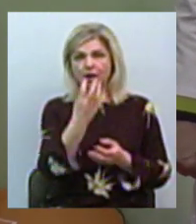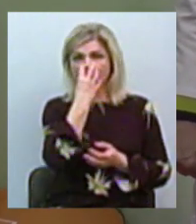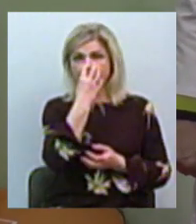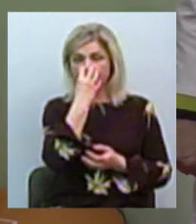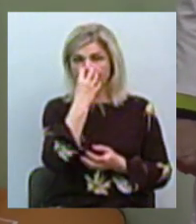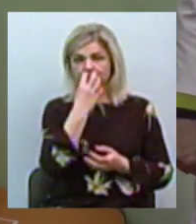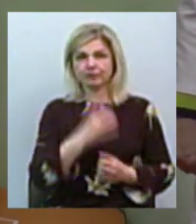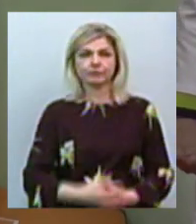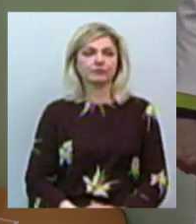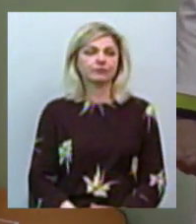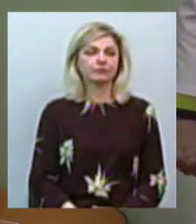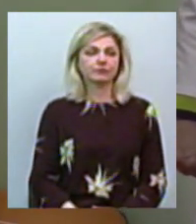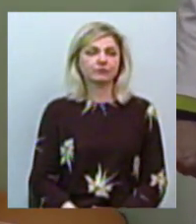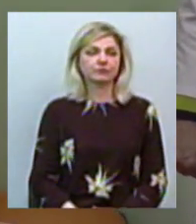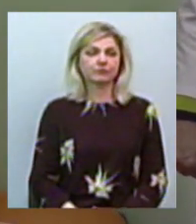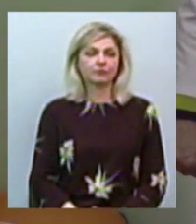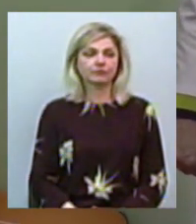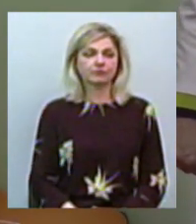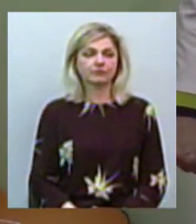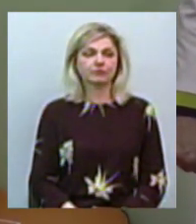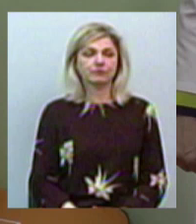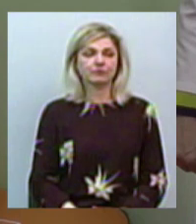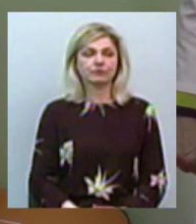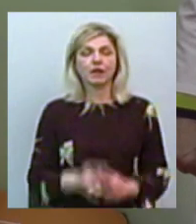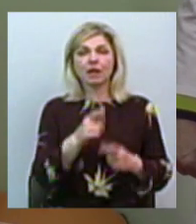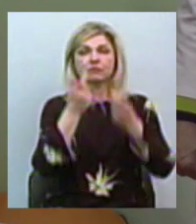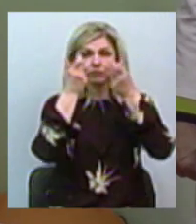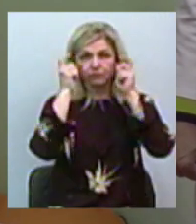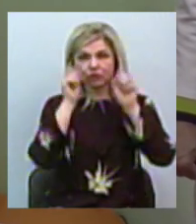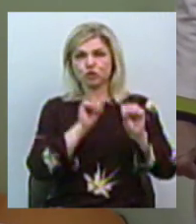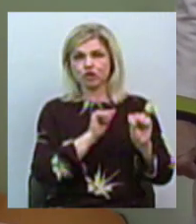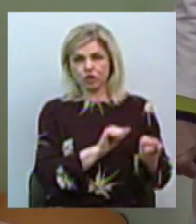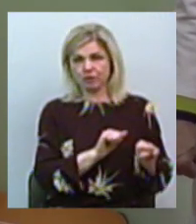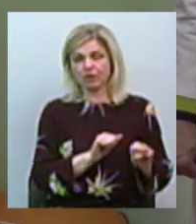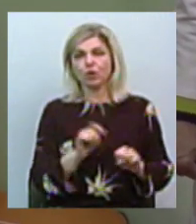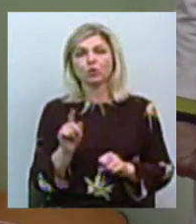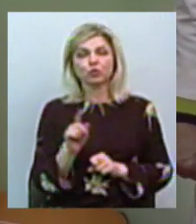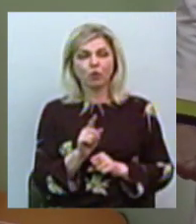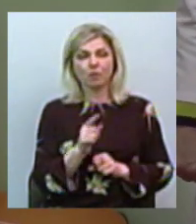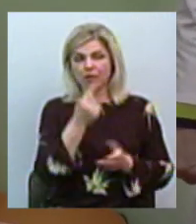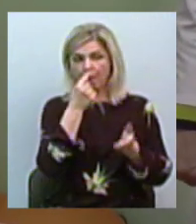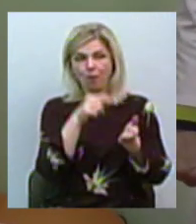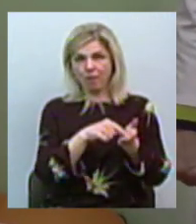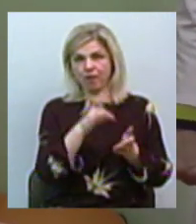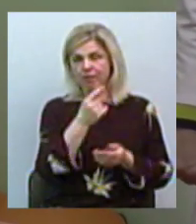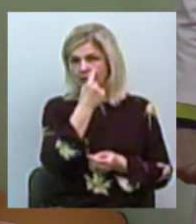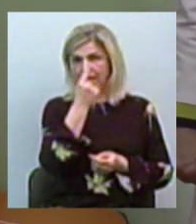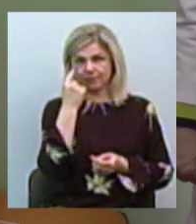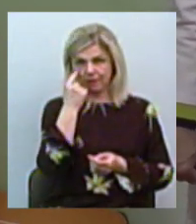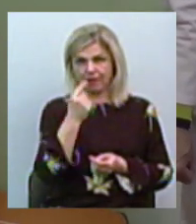мою внутреннюю маску. І надіваю защитні очки для того, щоб не попав на мою